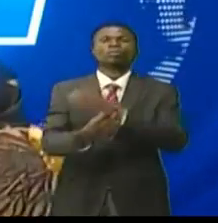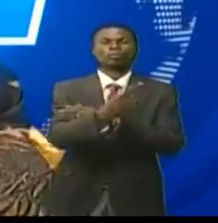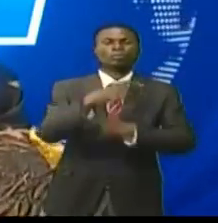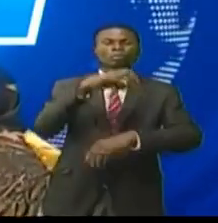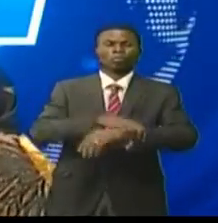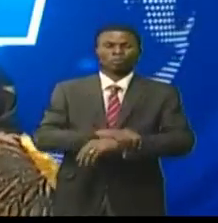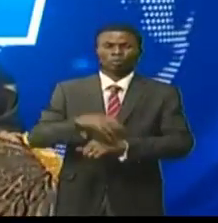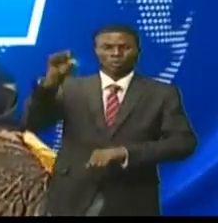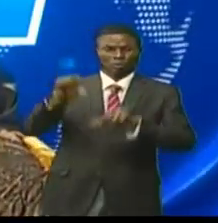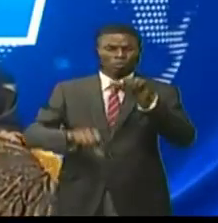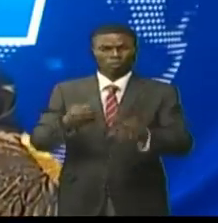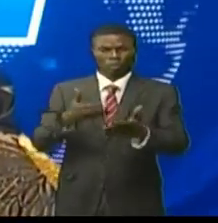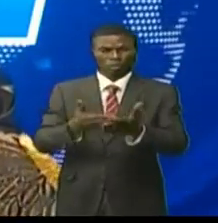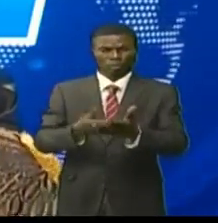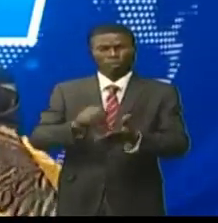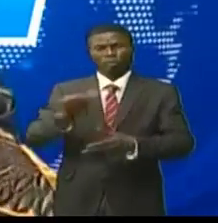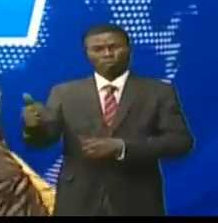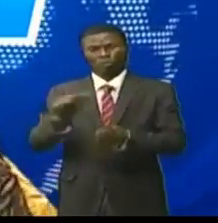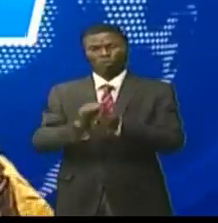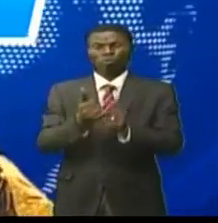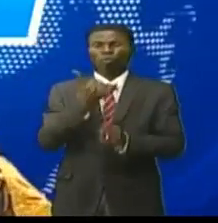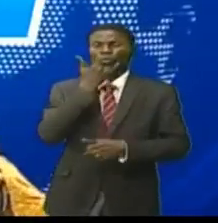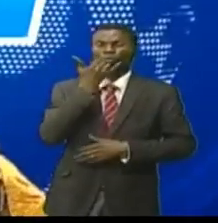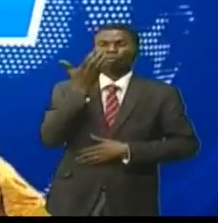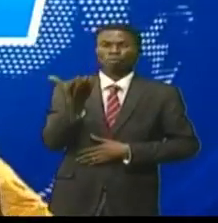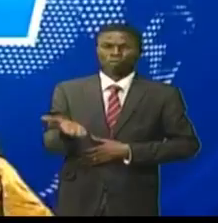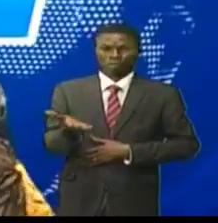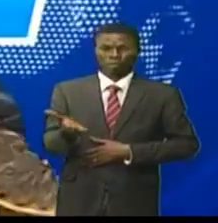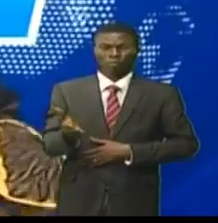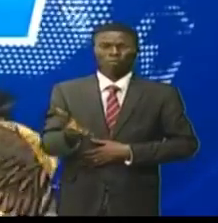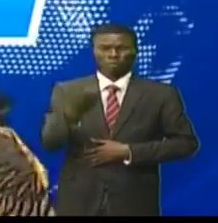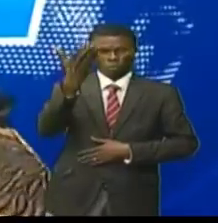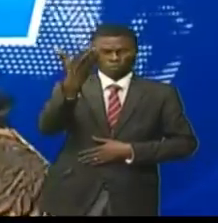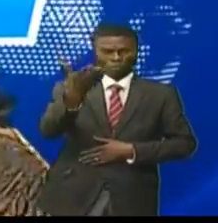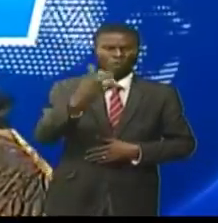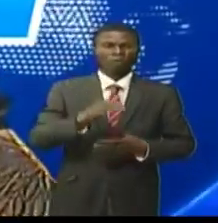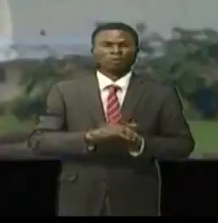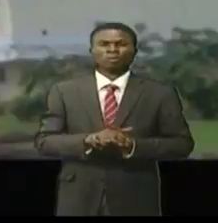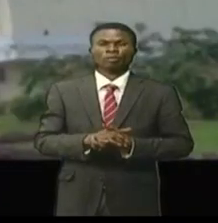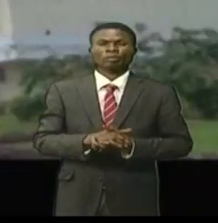arrestations arbitraires et autres détentions. Oscar Mbalkaïj.